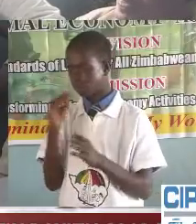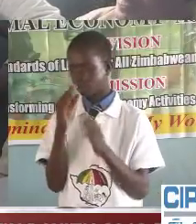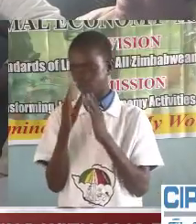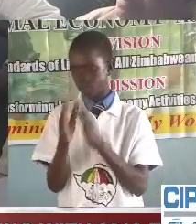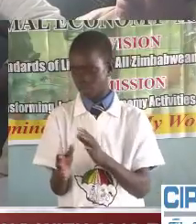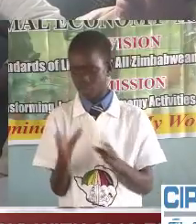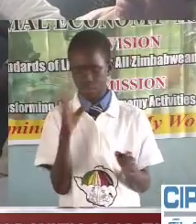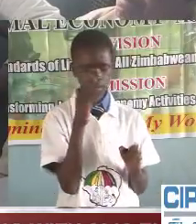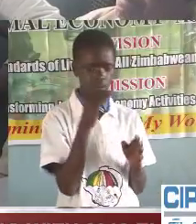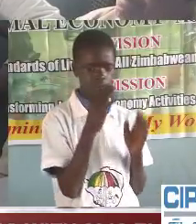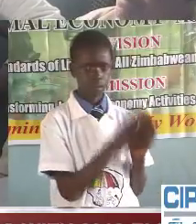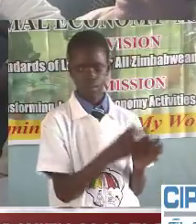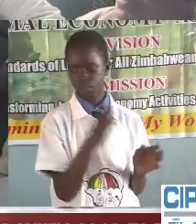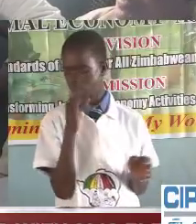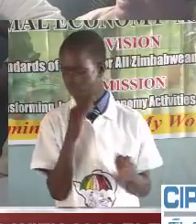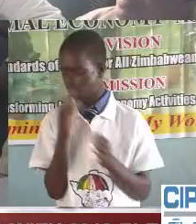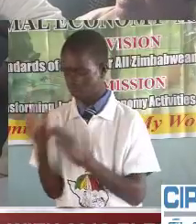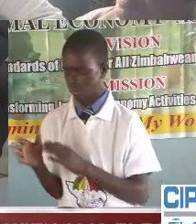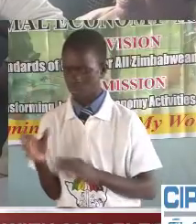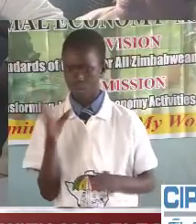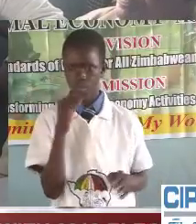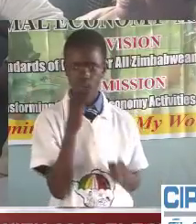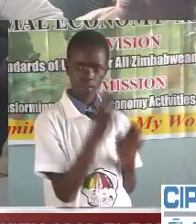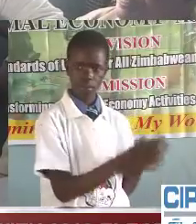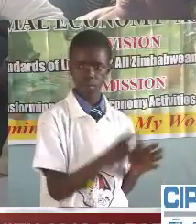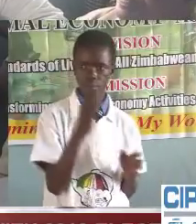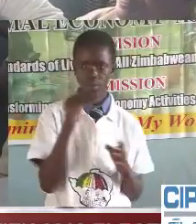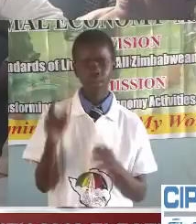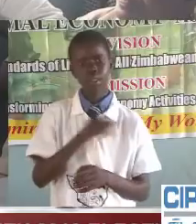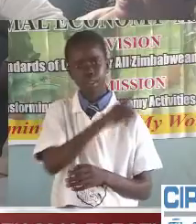tondosvika tondodai. Mari munei maiwanepiko imuwanimi?